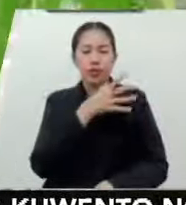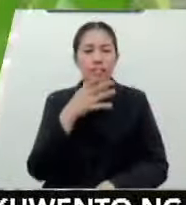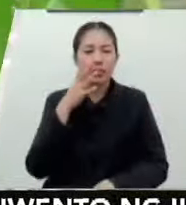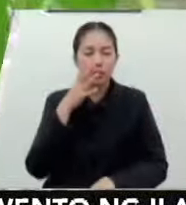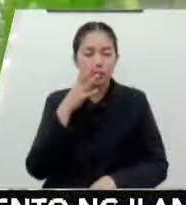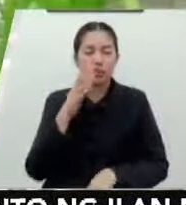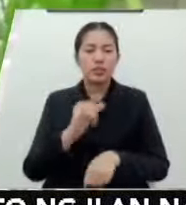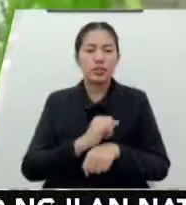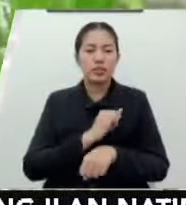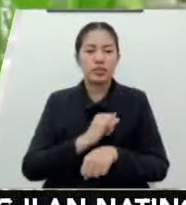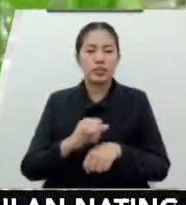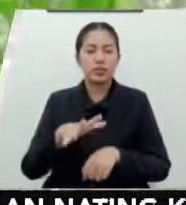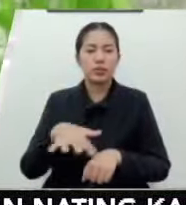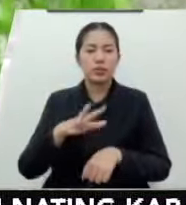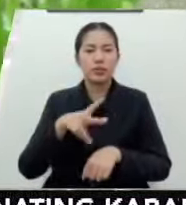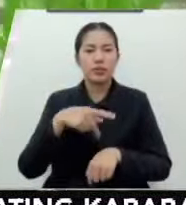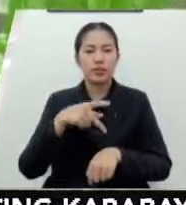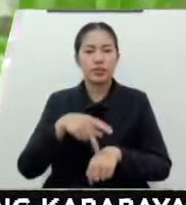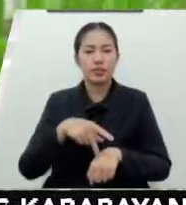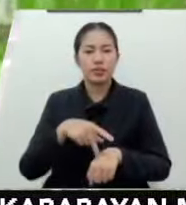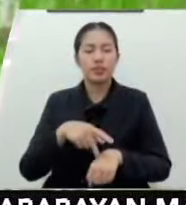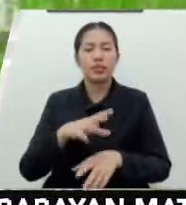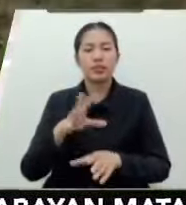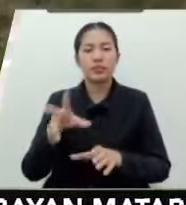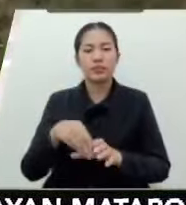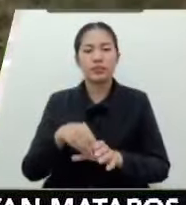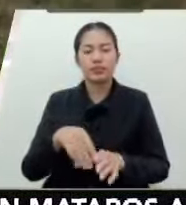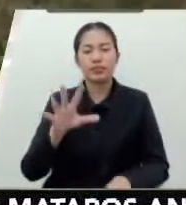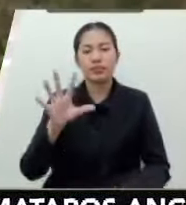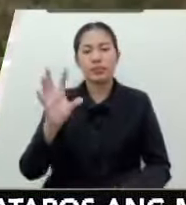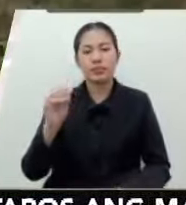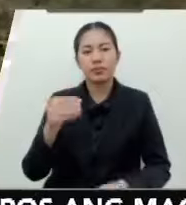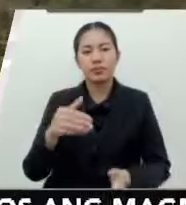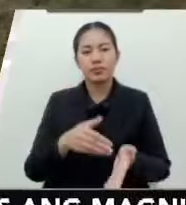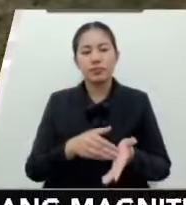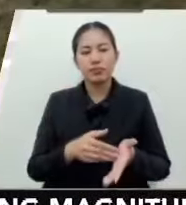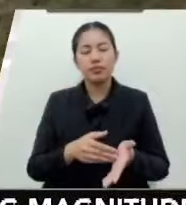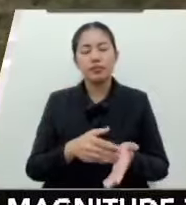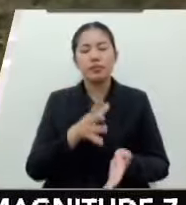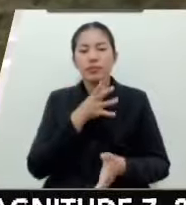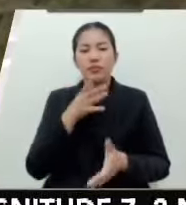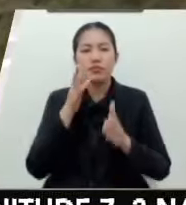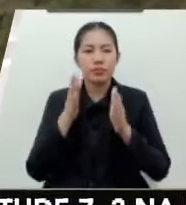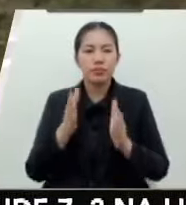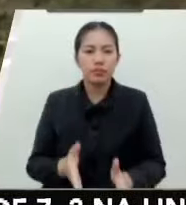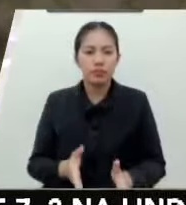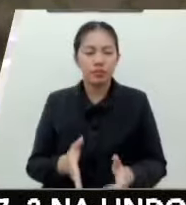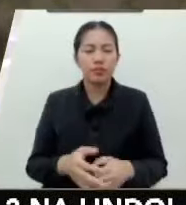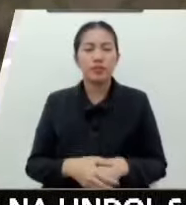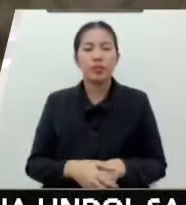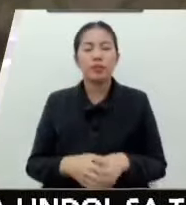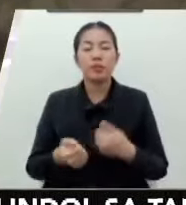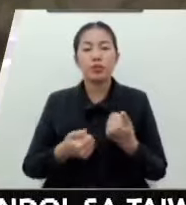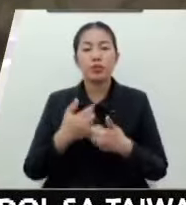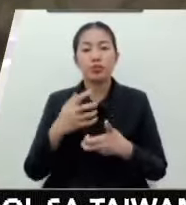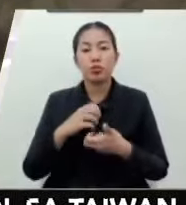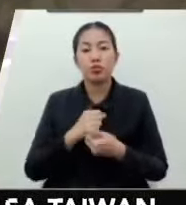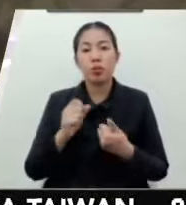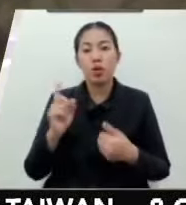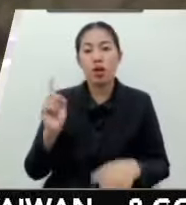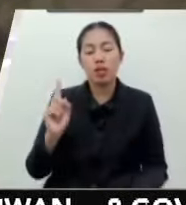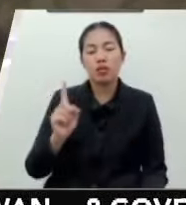Apektado po rito ang mahigit 50,000 magsasaka. Pinaka-apektado ang palayan na nasa 1.7 billion pesos na ang